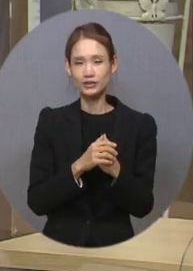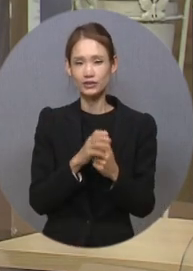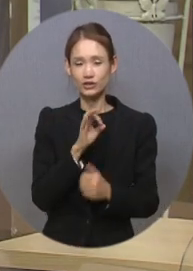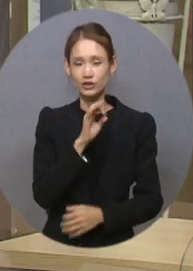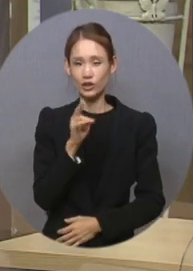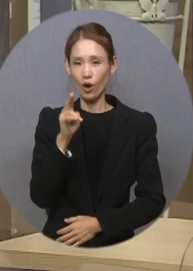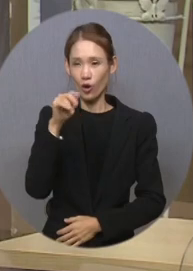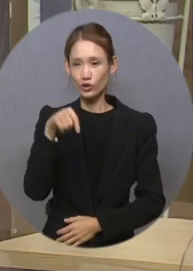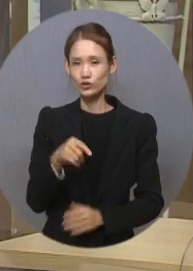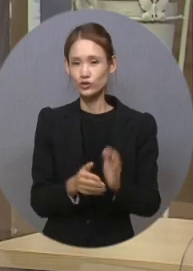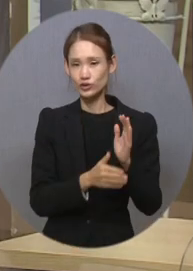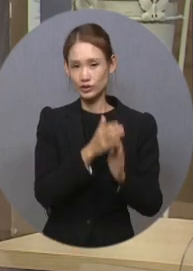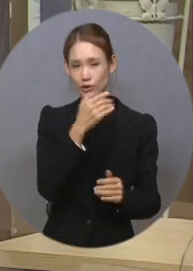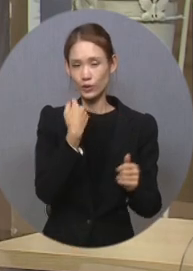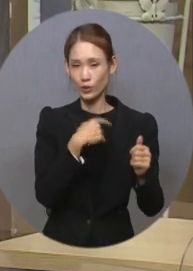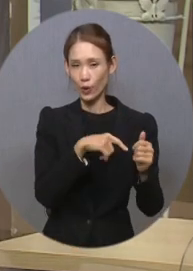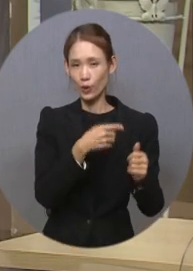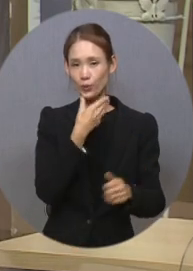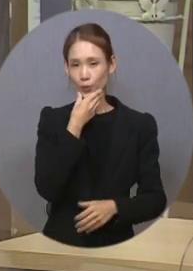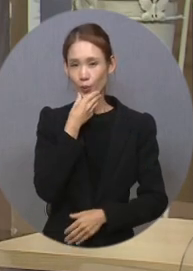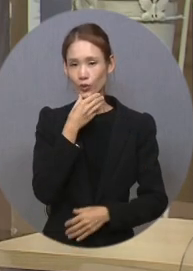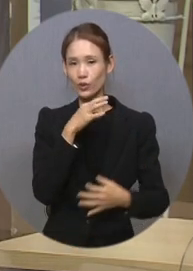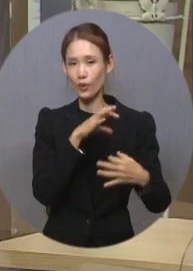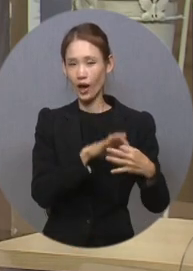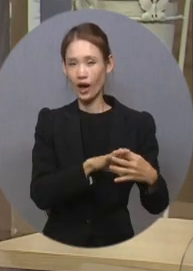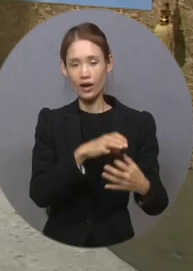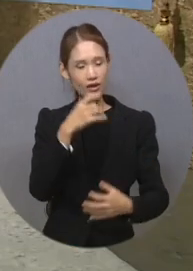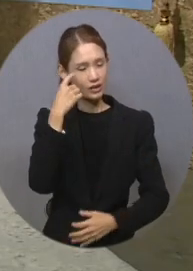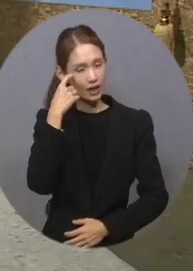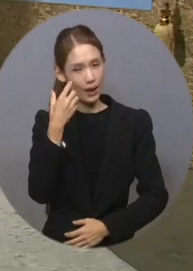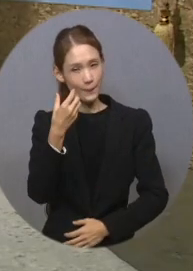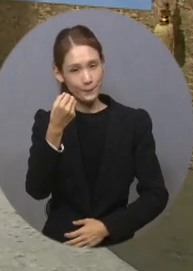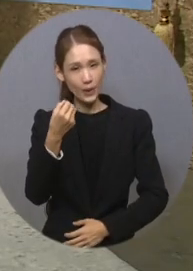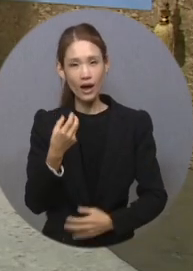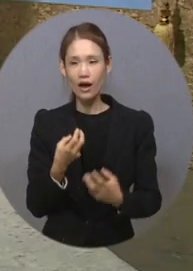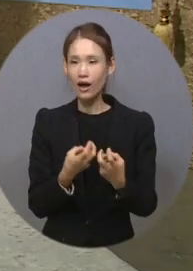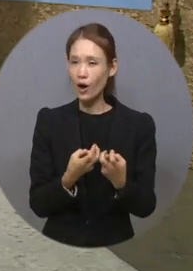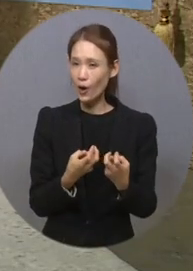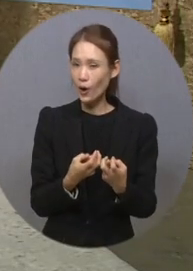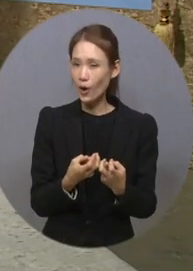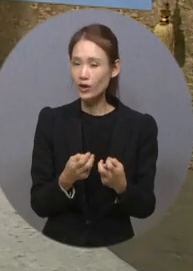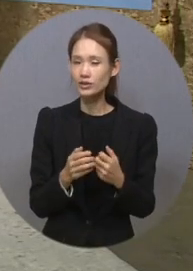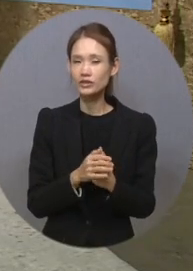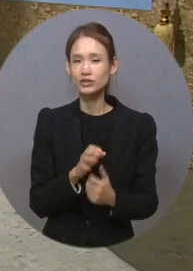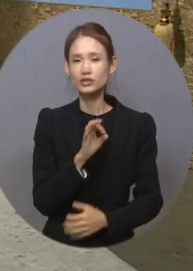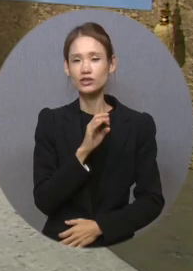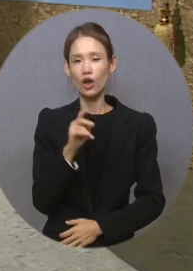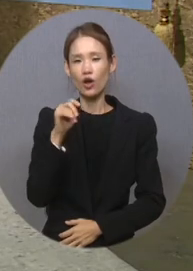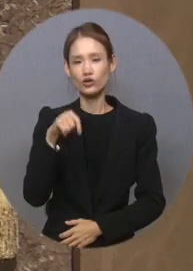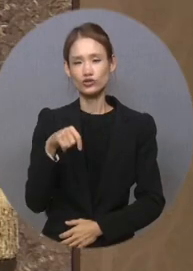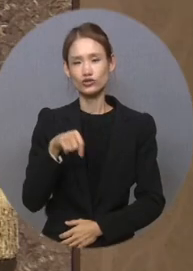이 교육복지에 대해서 좀 어떻게 신경을 쓰고 계신가요? 저는 우리 여수에서